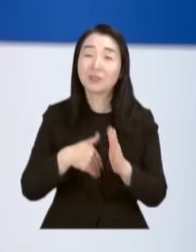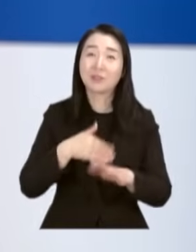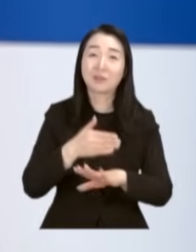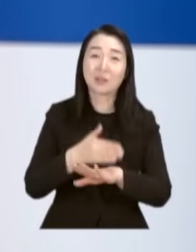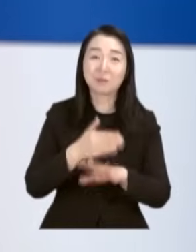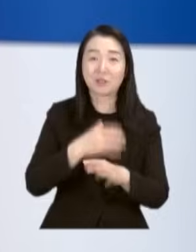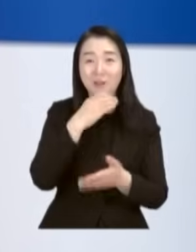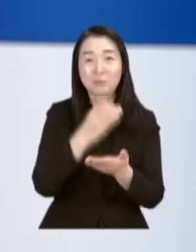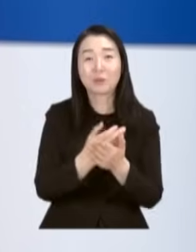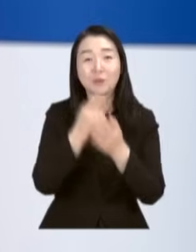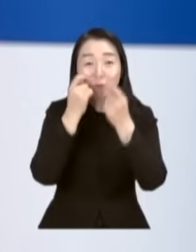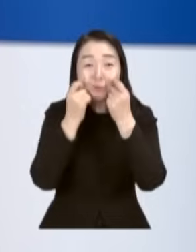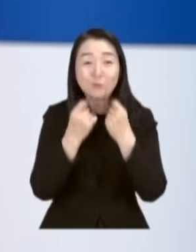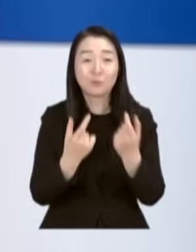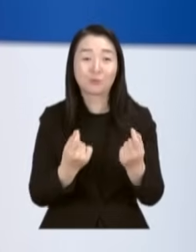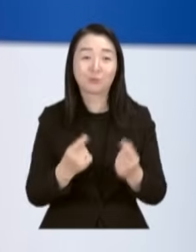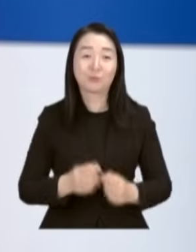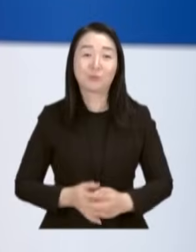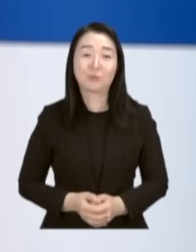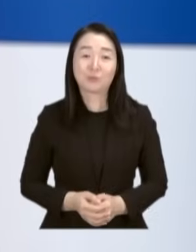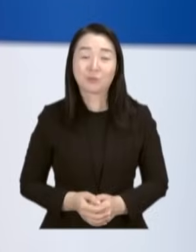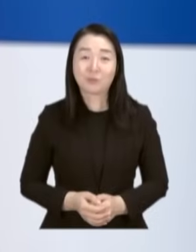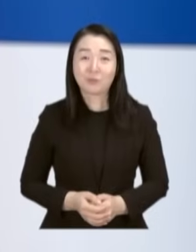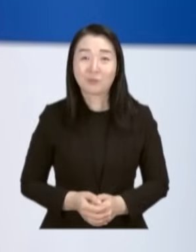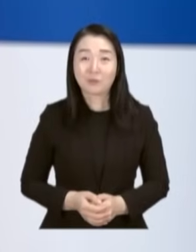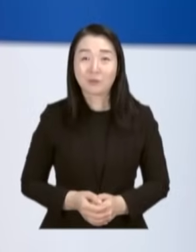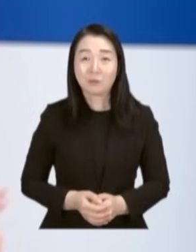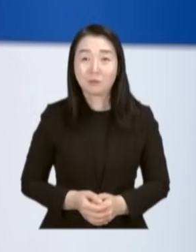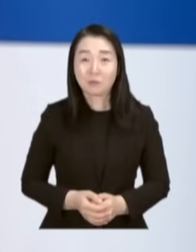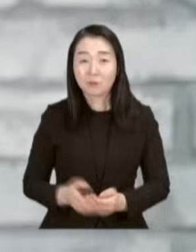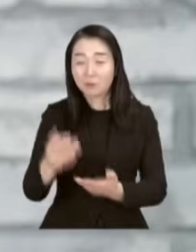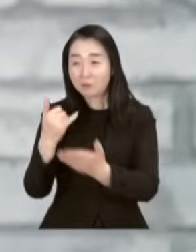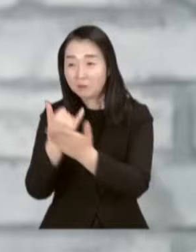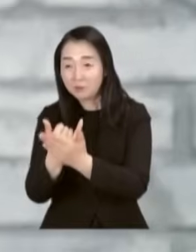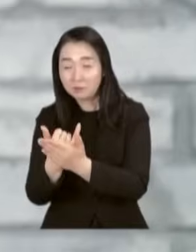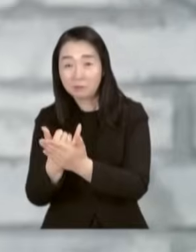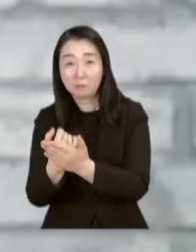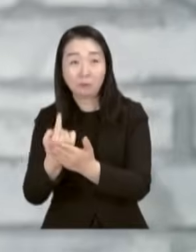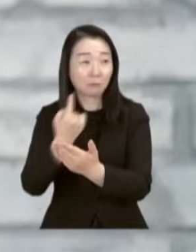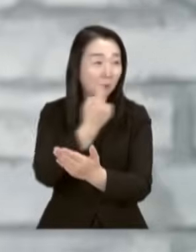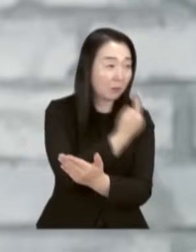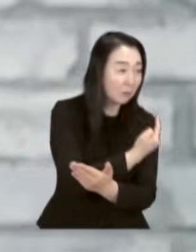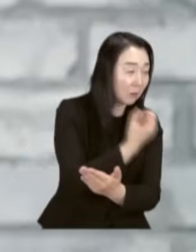그때는 감사와 감격의 눈물이지 뭐. 기껏 나왔더니.